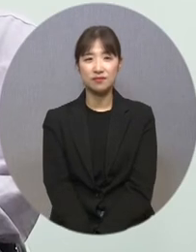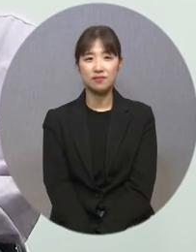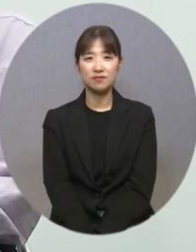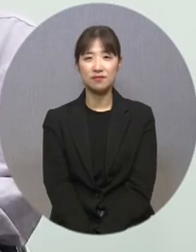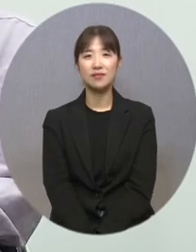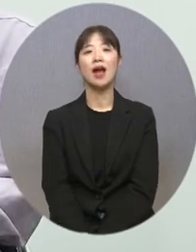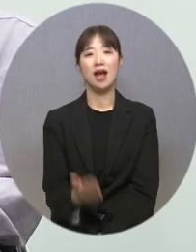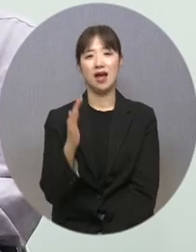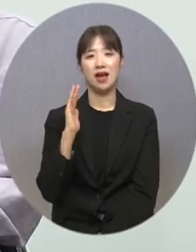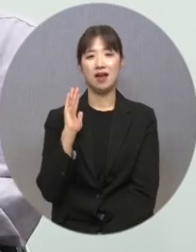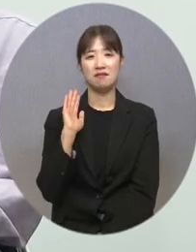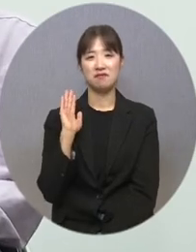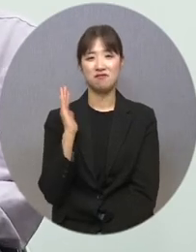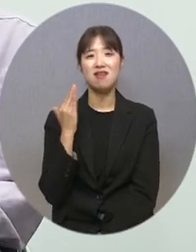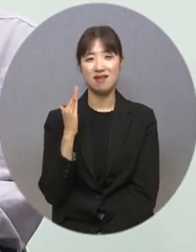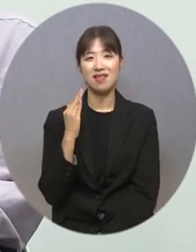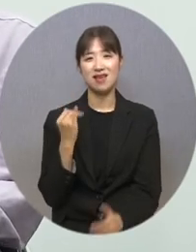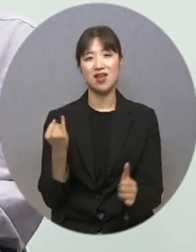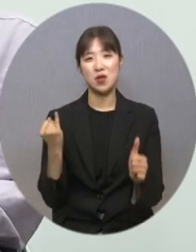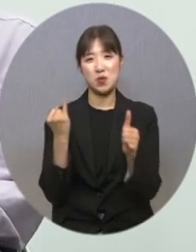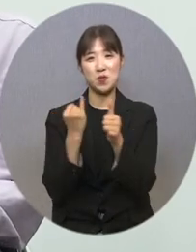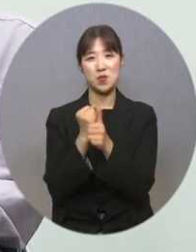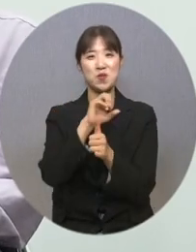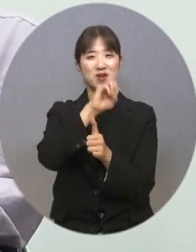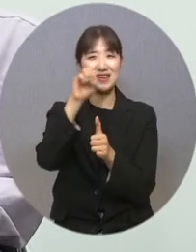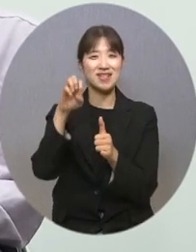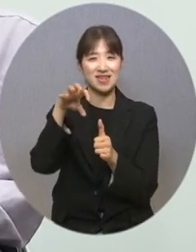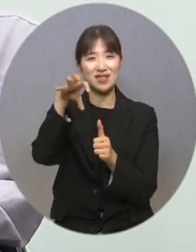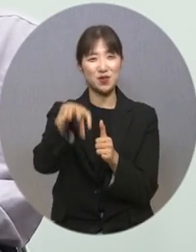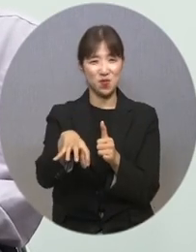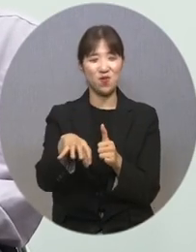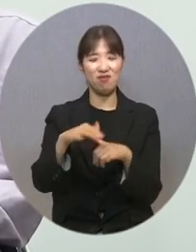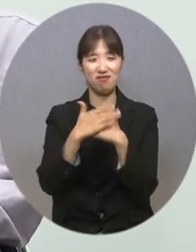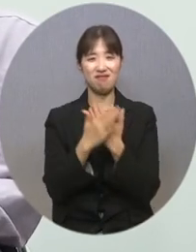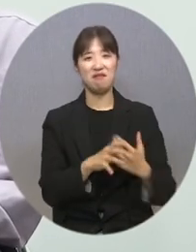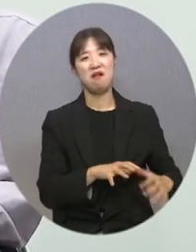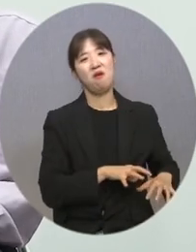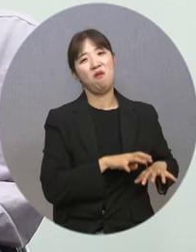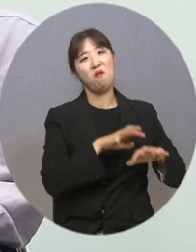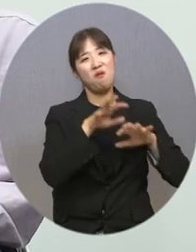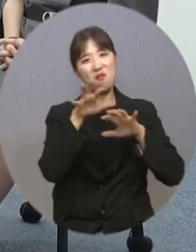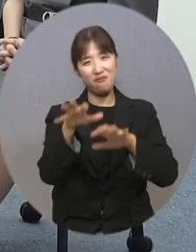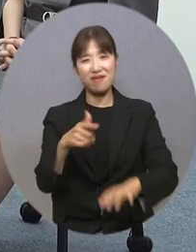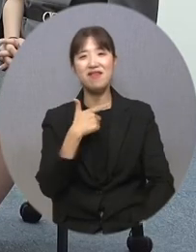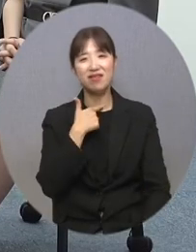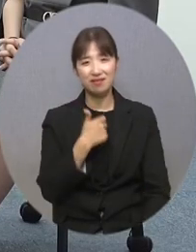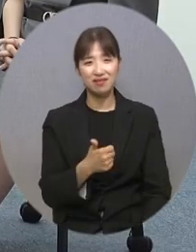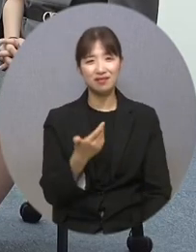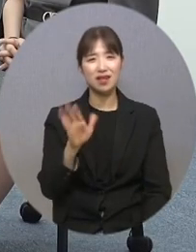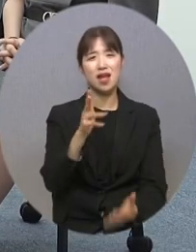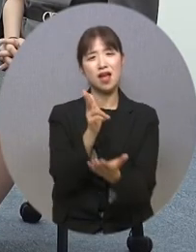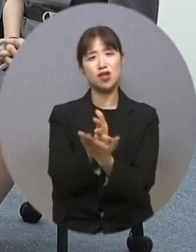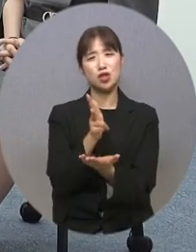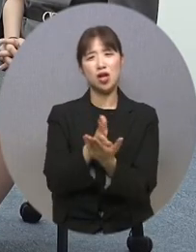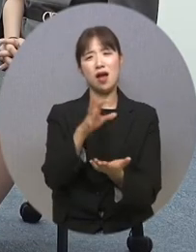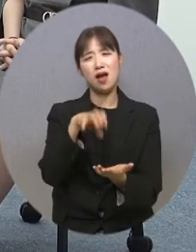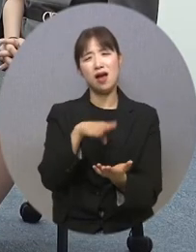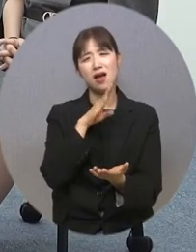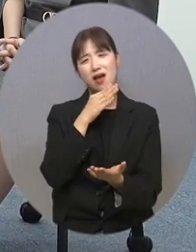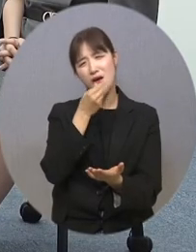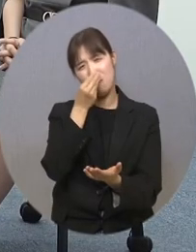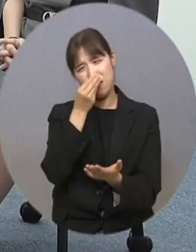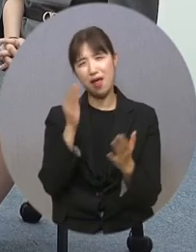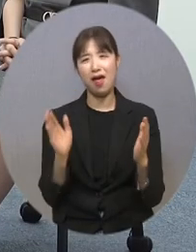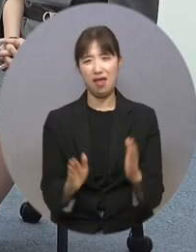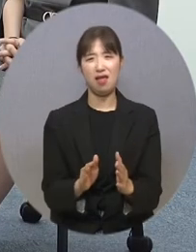결혼식장 뭐를 차근 애기가 다지고 또 걸레에 대 다녀온 적이 있는데 주차장이 엄청 업소 하더라구요